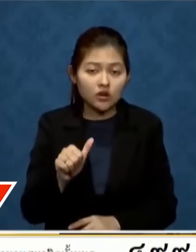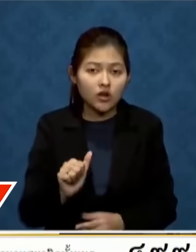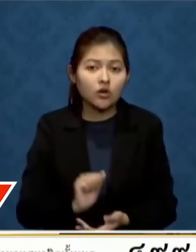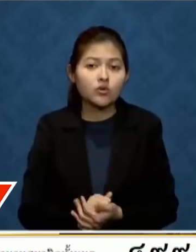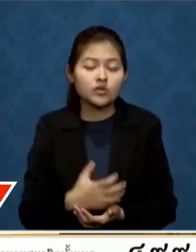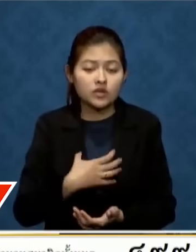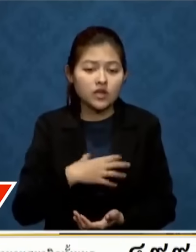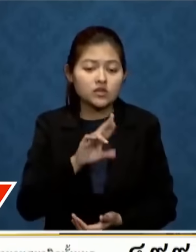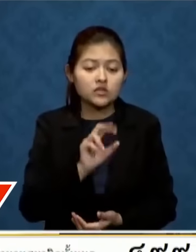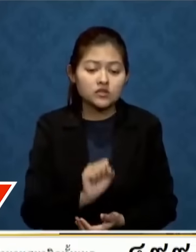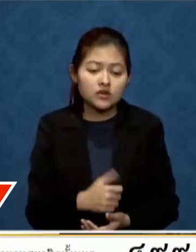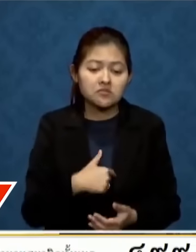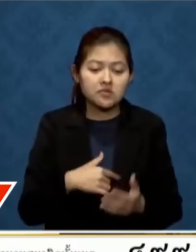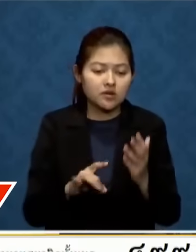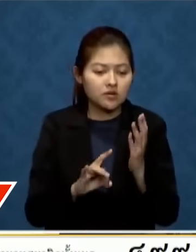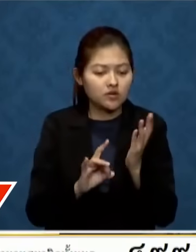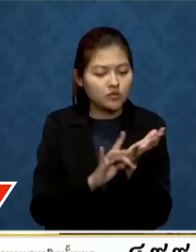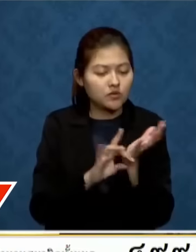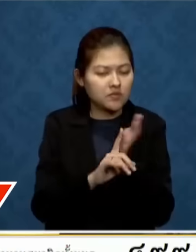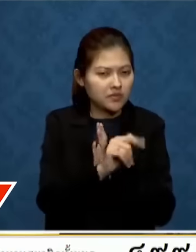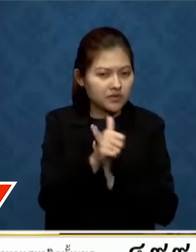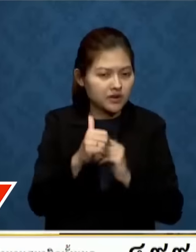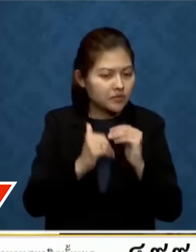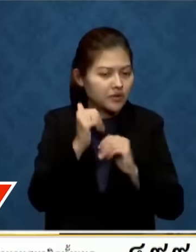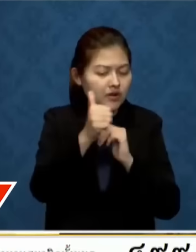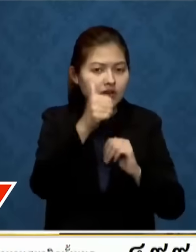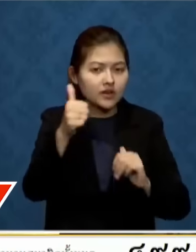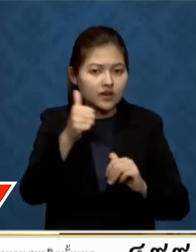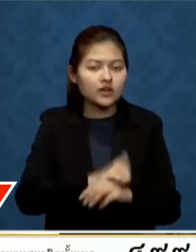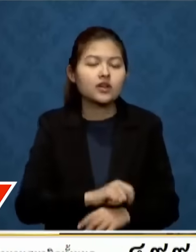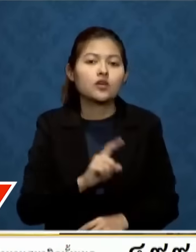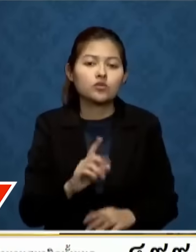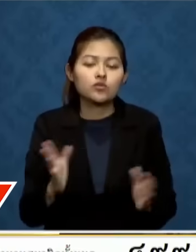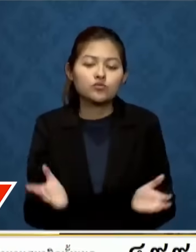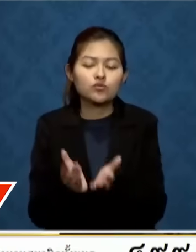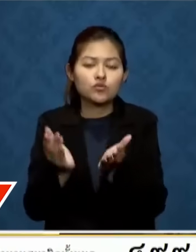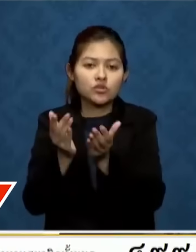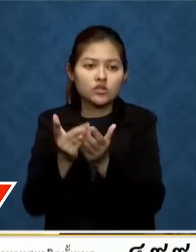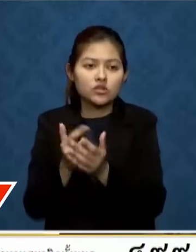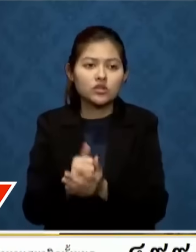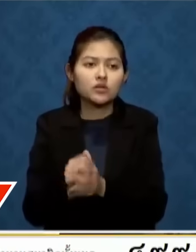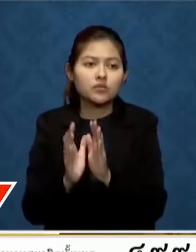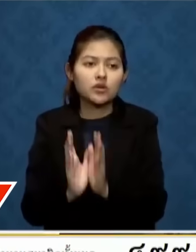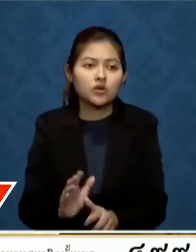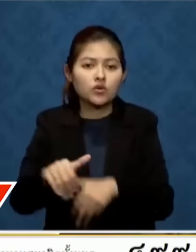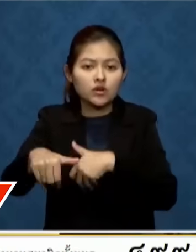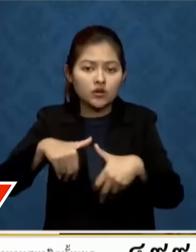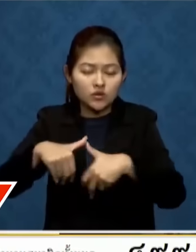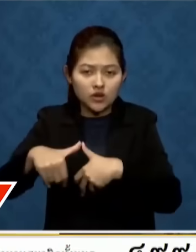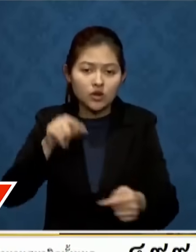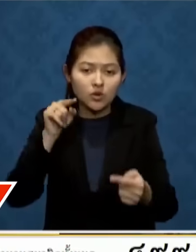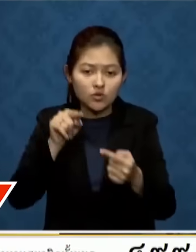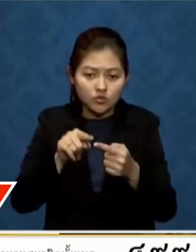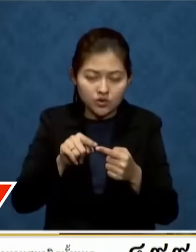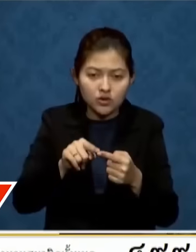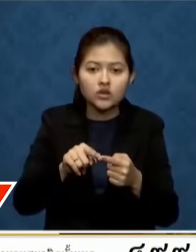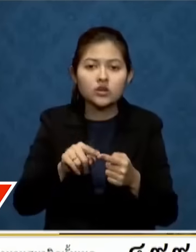ฐสภานี้มีประสิทธิภาพมากขึ้นเราก็ควรจะมีบทบาทค่ะในการส่งเสริมนะคะให้กับประชาชนได้เข้าถึงข้อมู